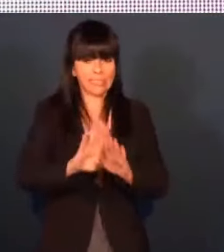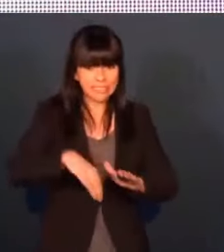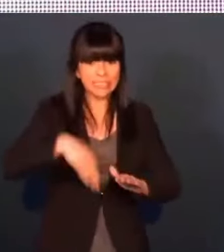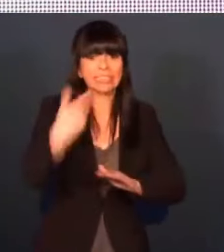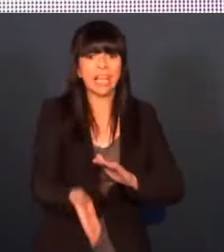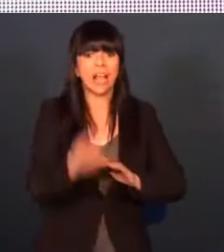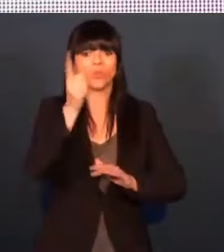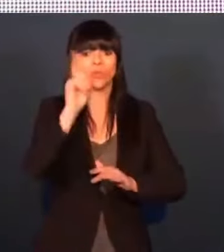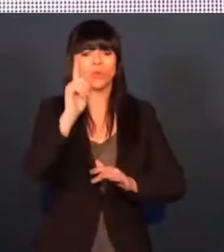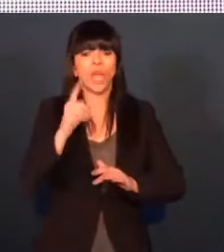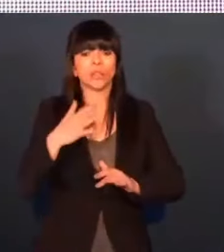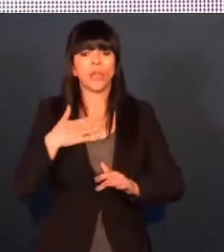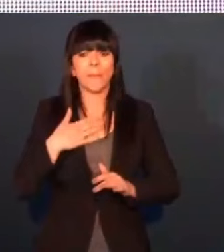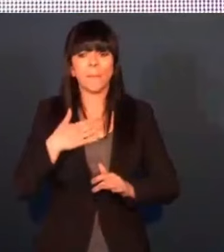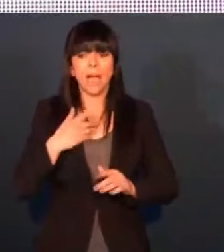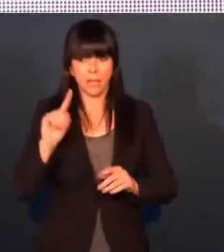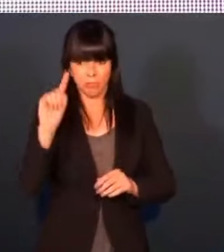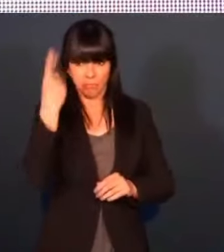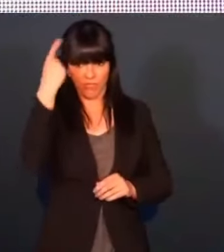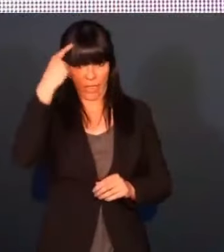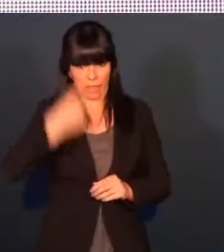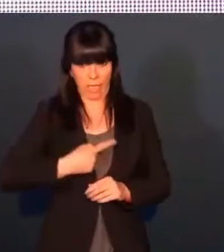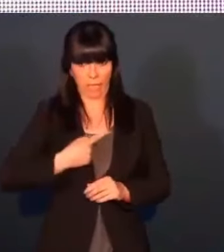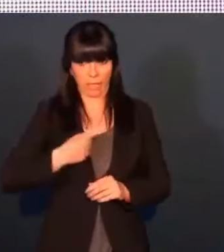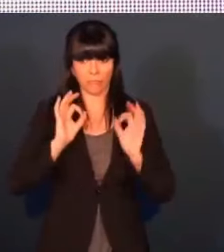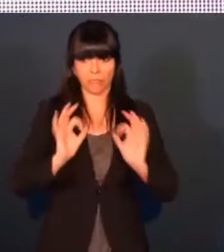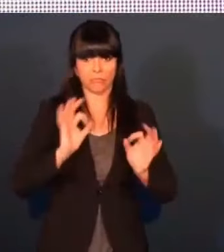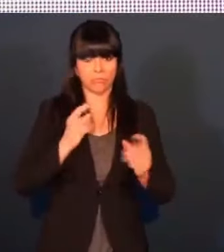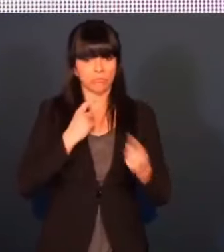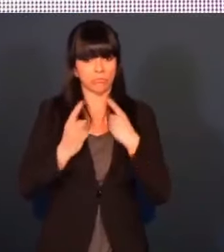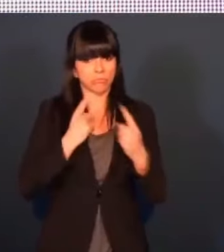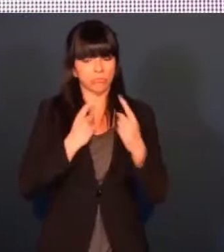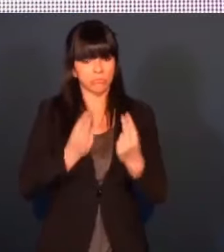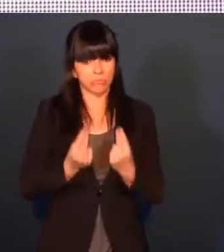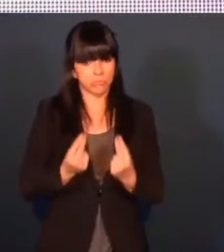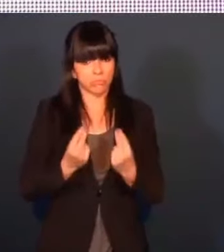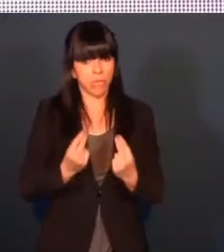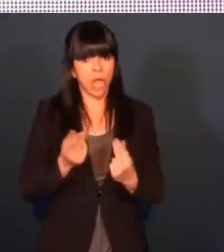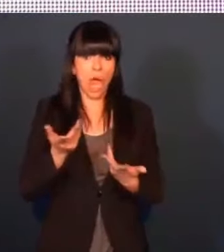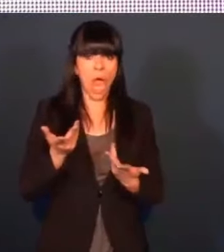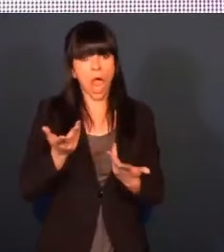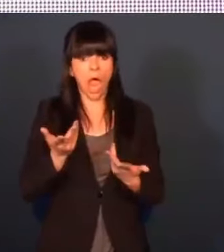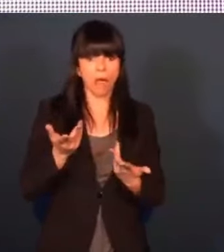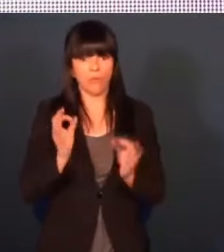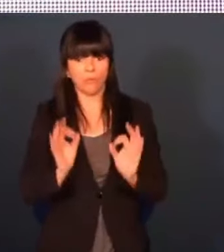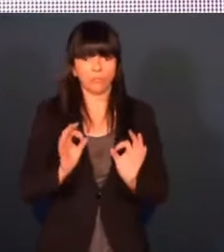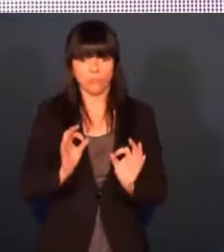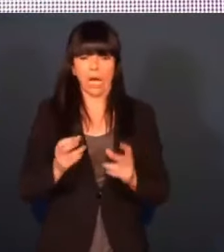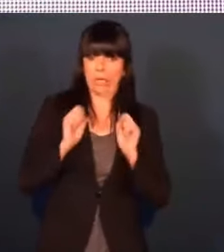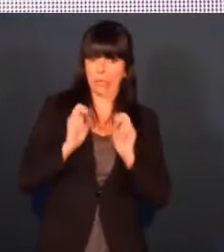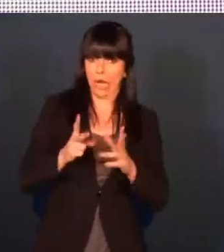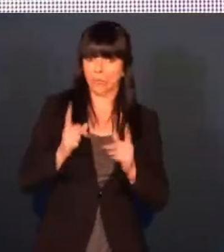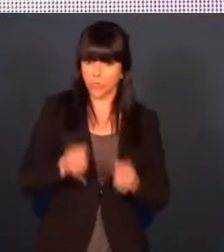който постигнахме съществен напредък в преговорния процес, обсъждайки какво трябва да бъде споразумението, как могат да се